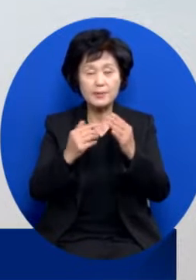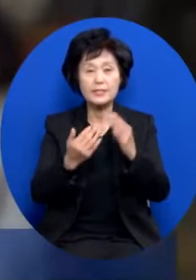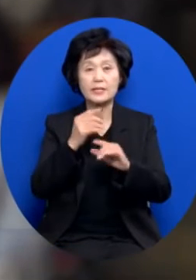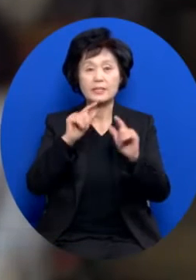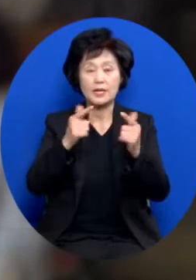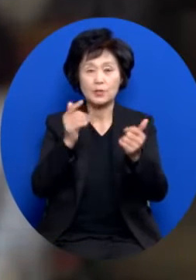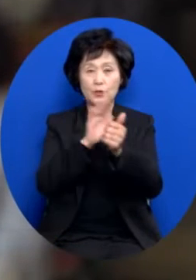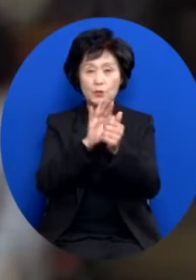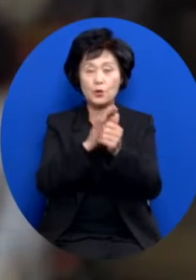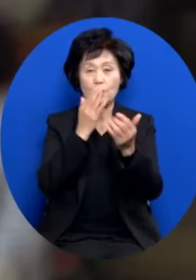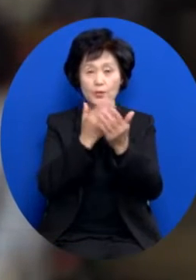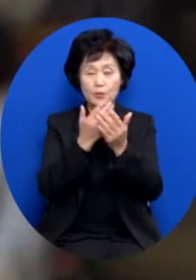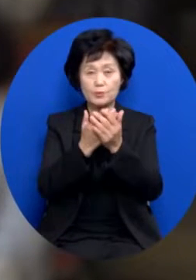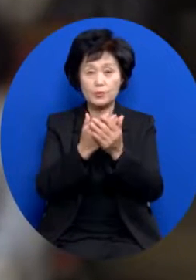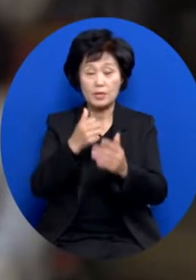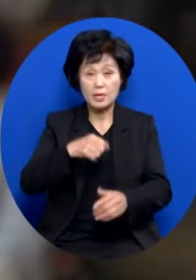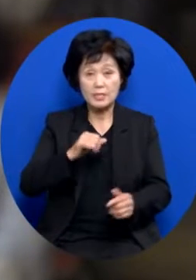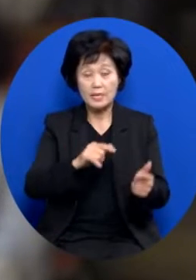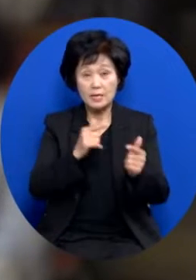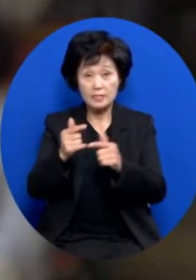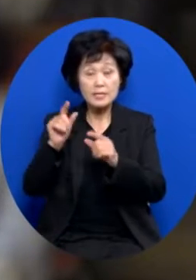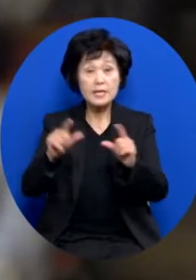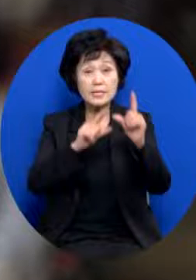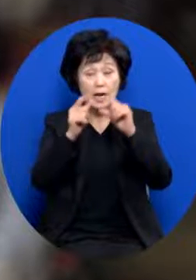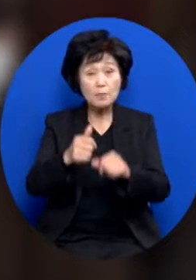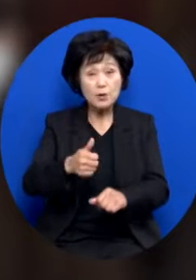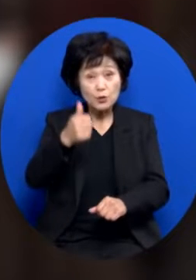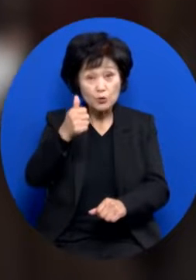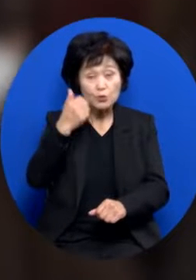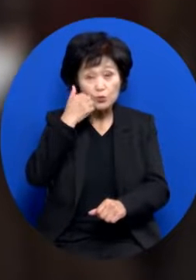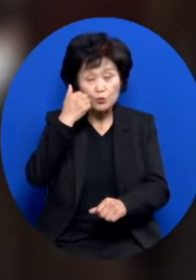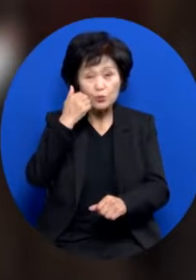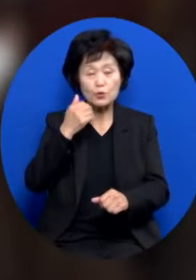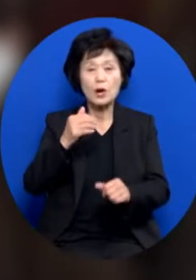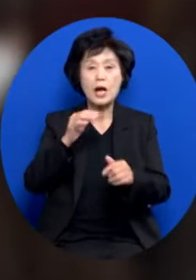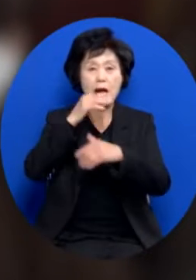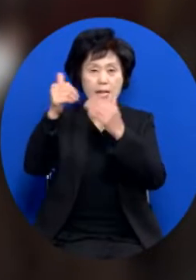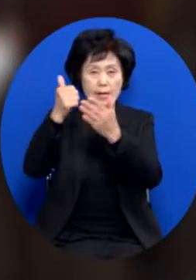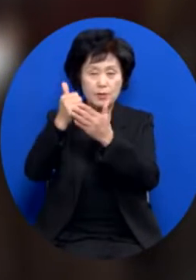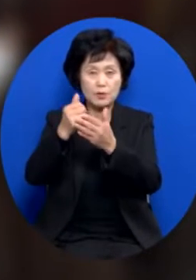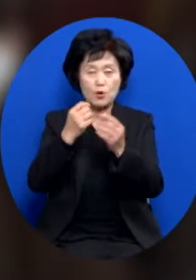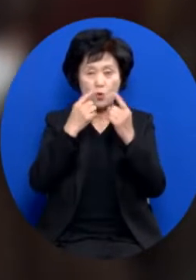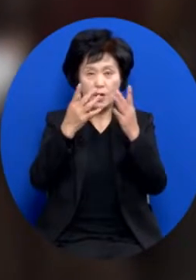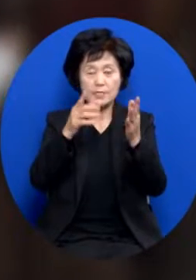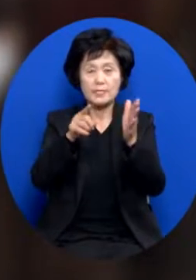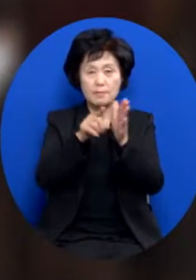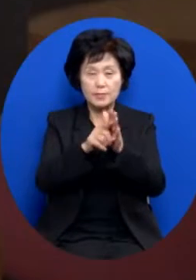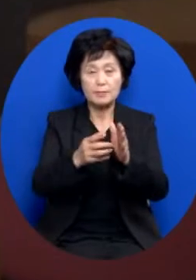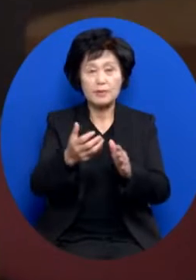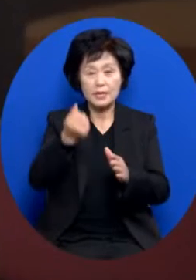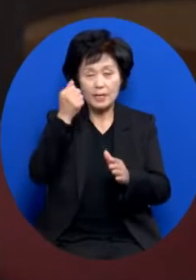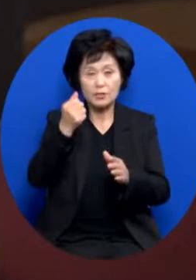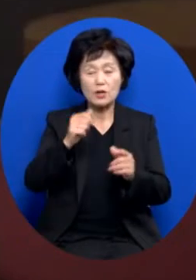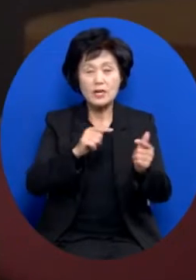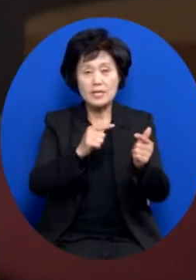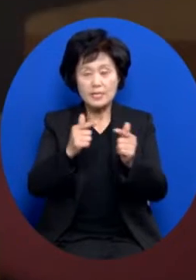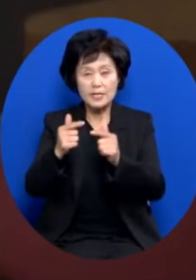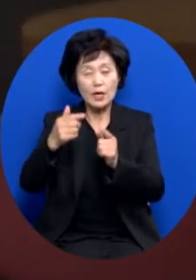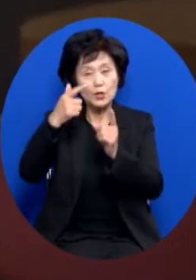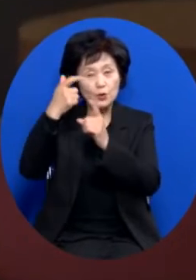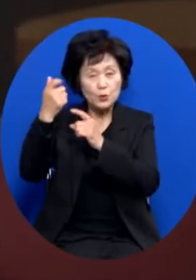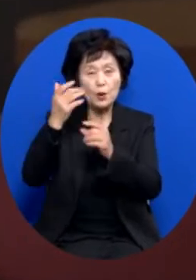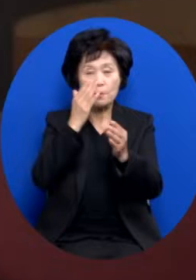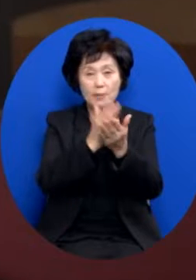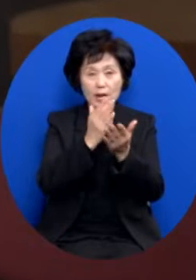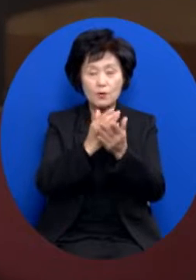주옵소서. 자녀의 삶의 주인이 하나님이라는 분명한 믿음, 유행이나 우연의 유혹에서 벗어나